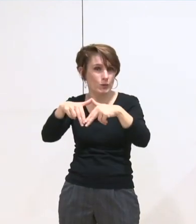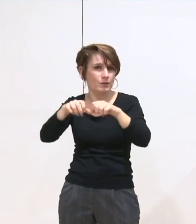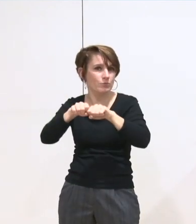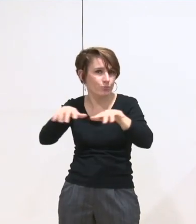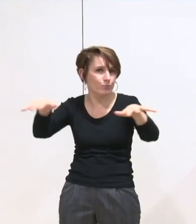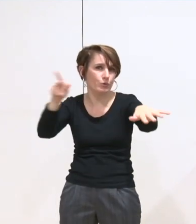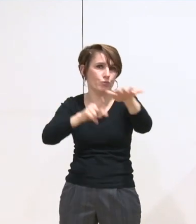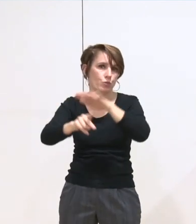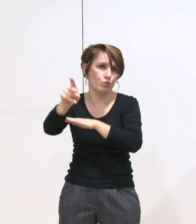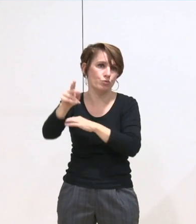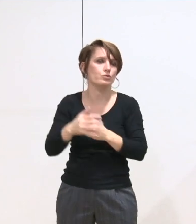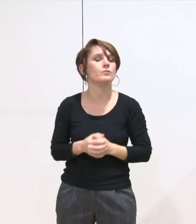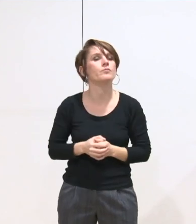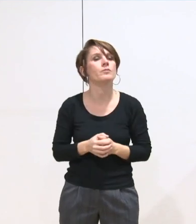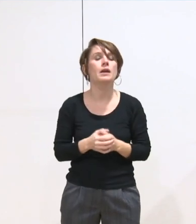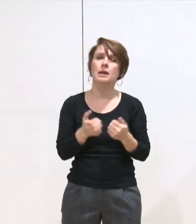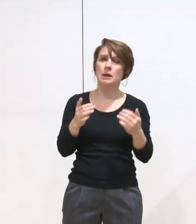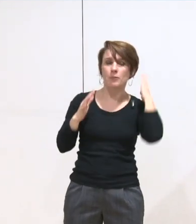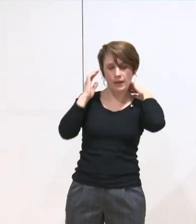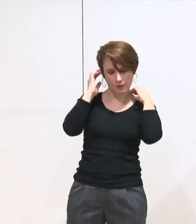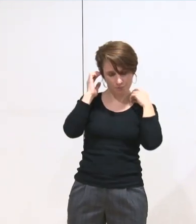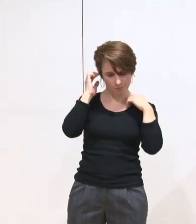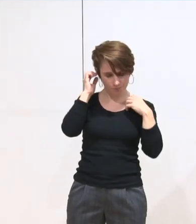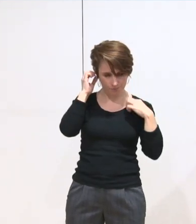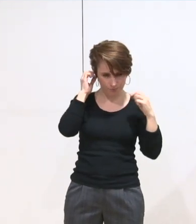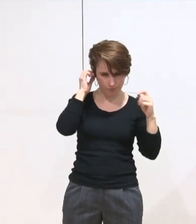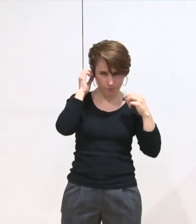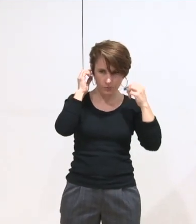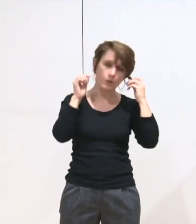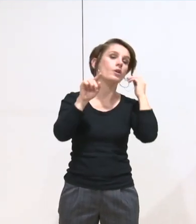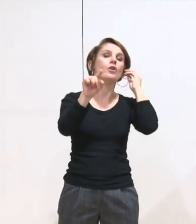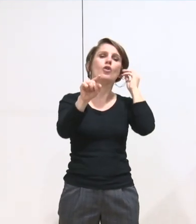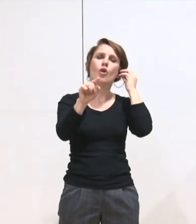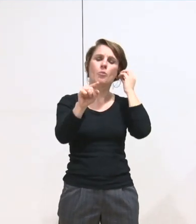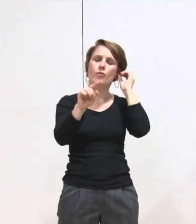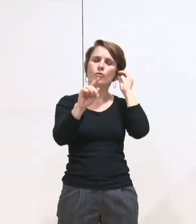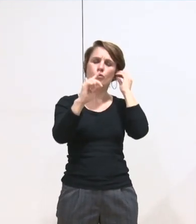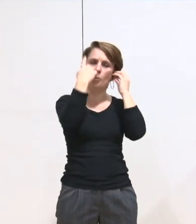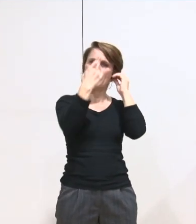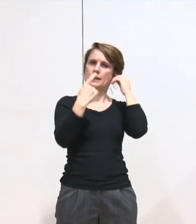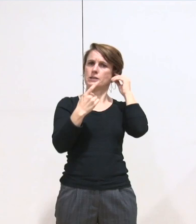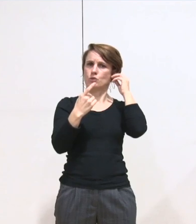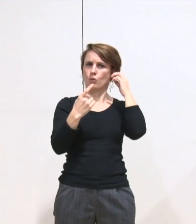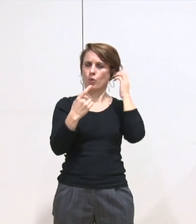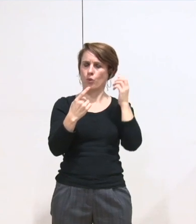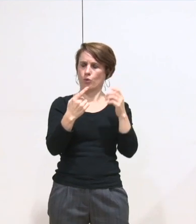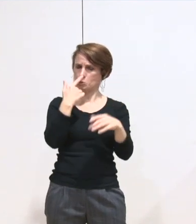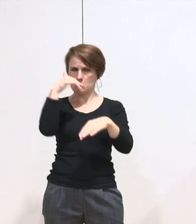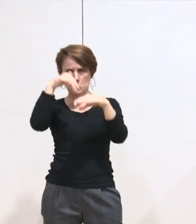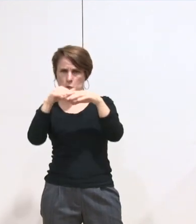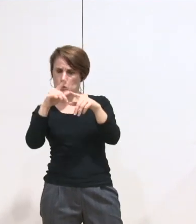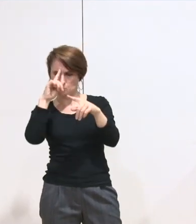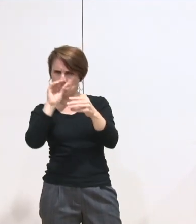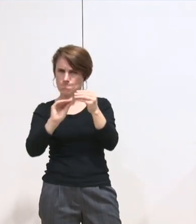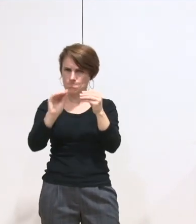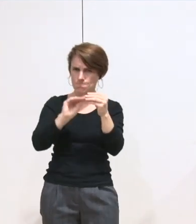voulant croire au sérieux de votre revirement idéologique en matière de tranquillité publique, je vous indique quand même qu'une erreur s'est glissée dans